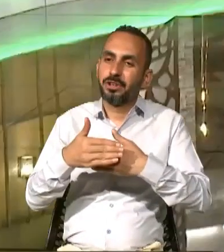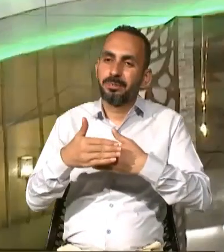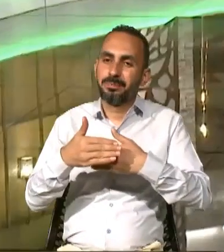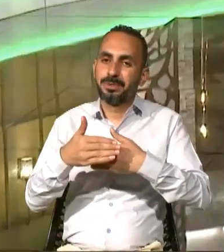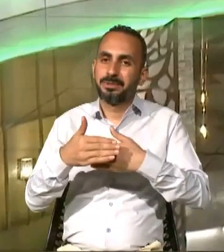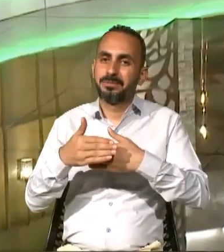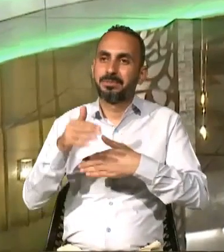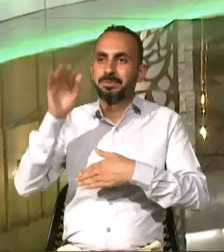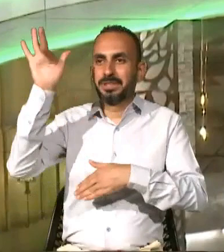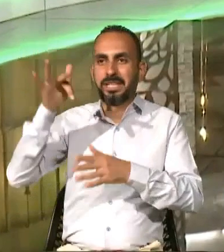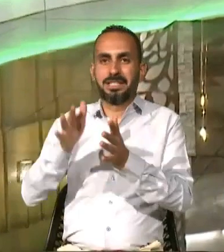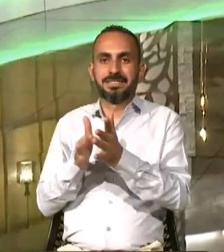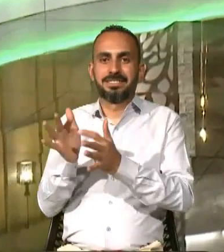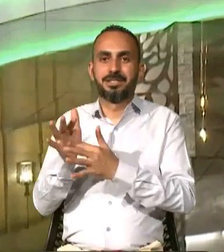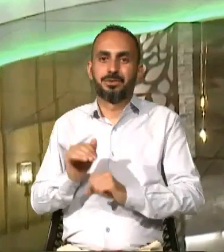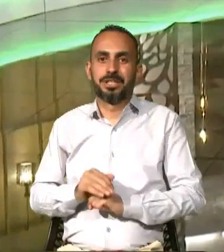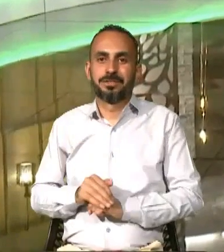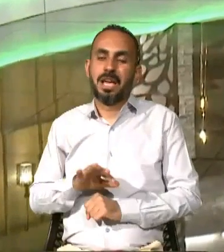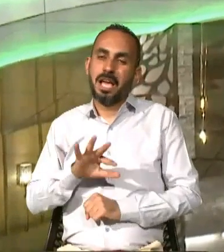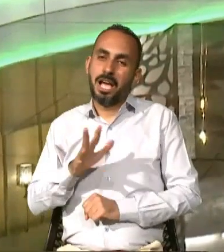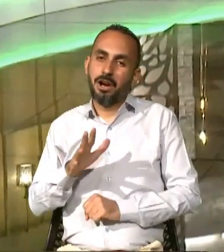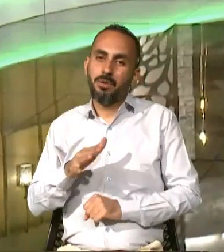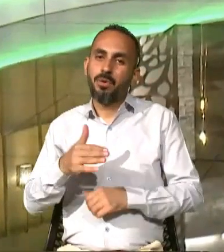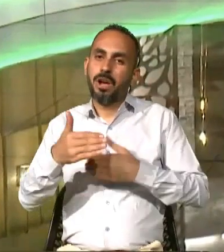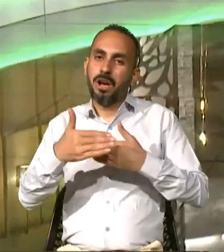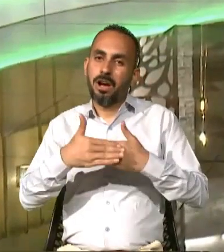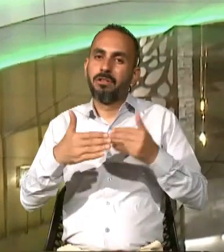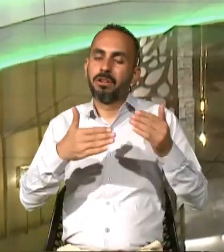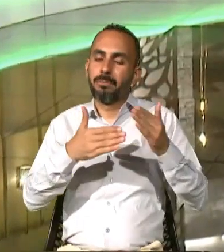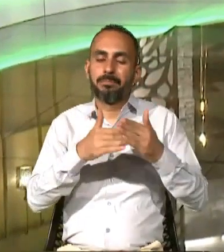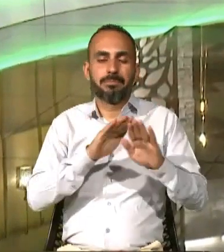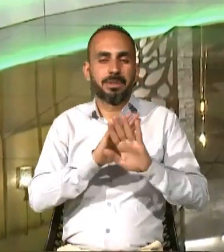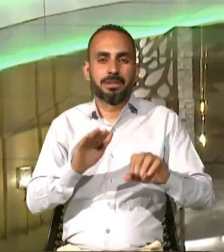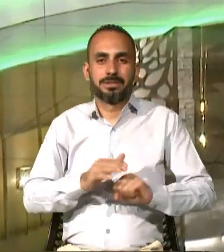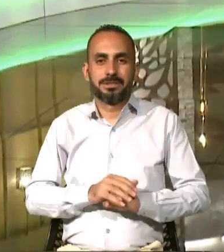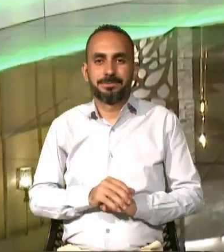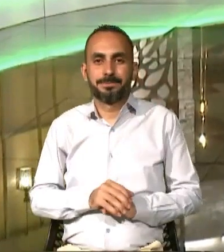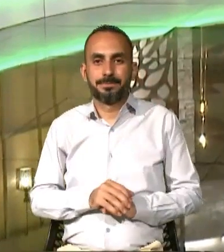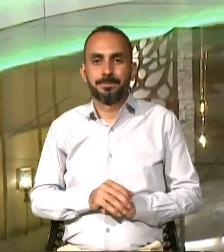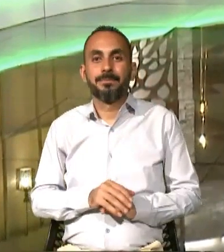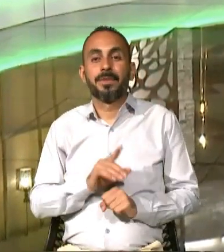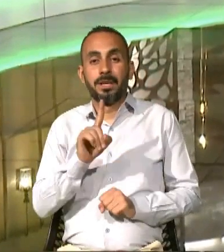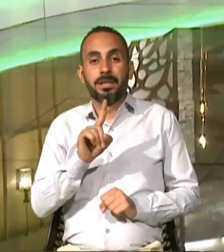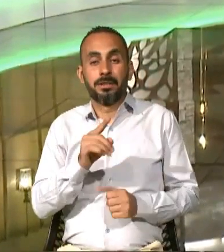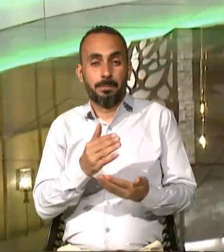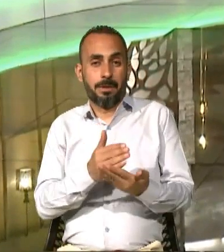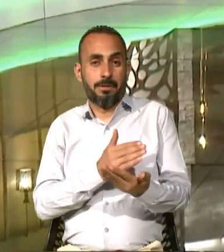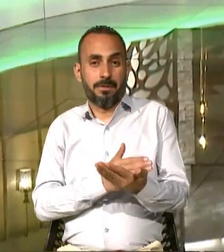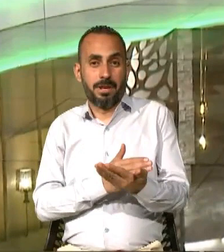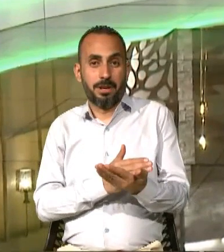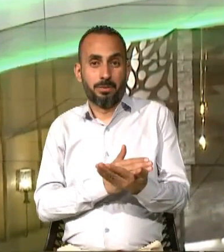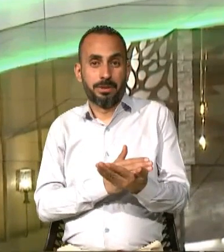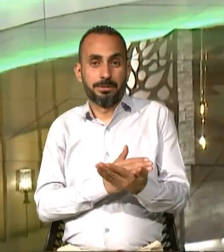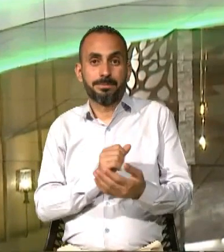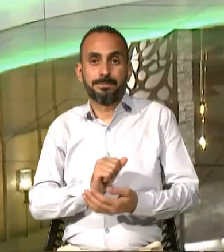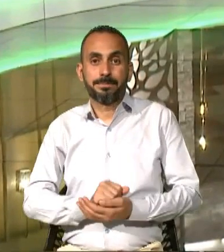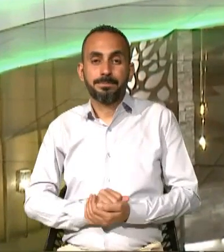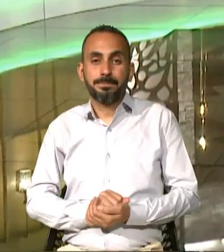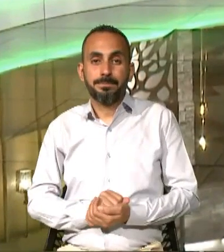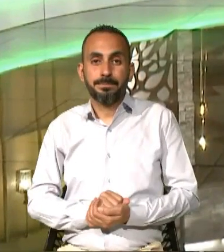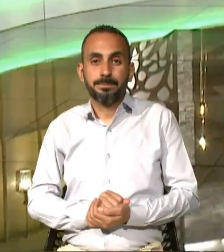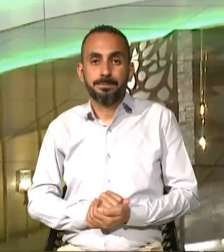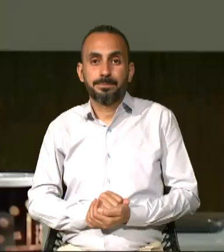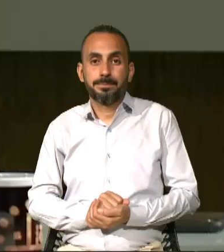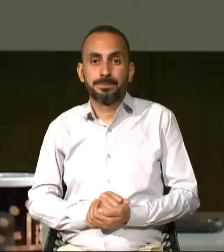اقتراب النهايه. اقتراب النهايه. جميل. قبل ما تديني سنه يعني سمري،